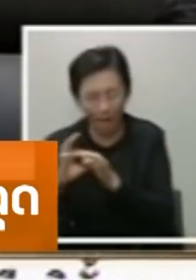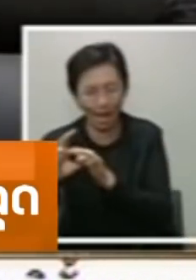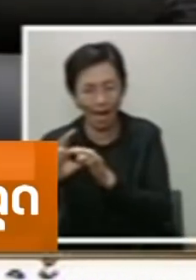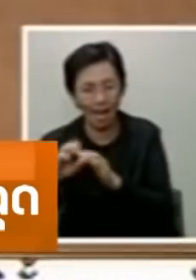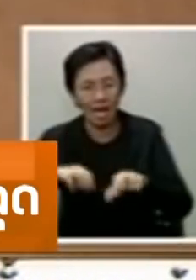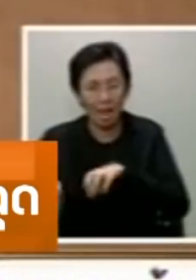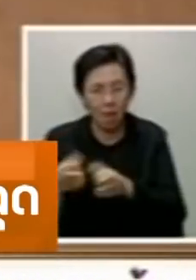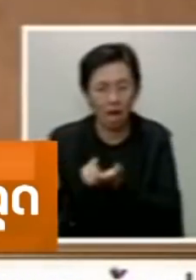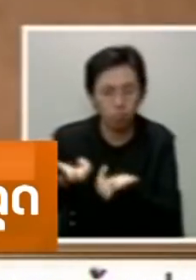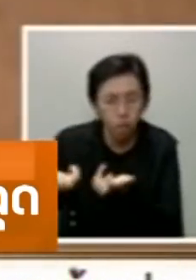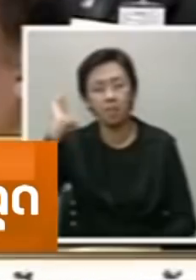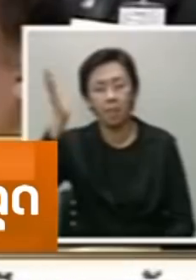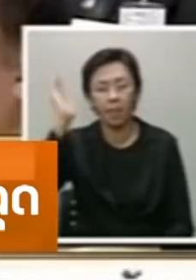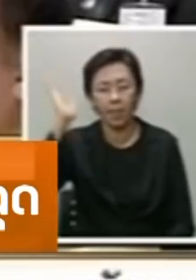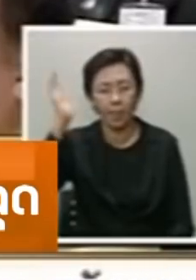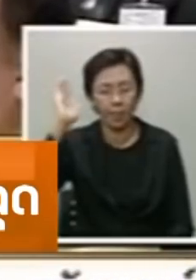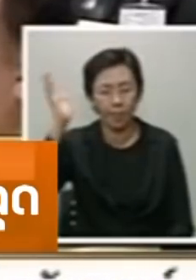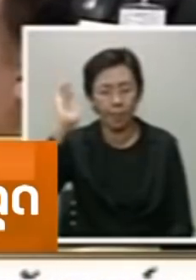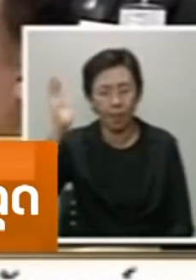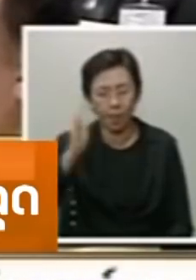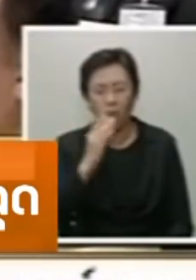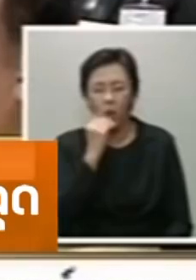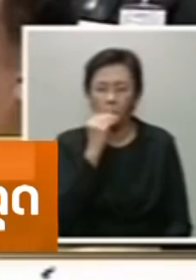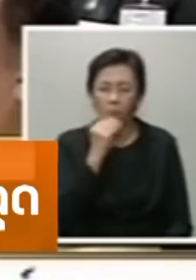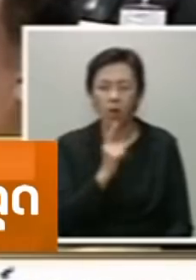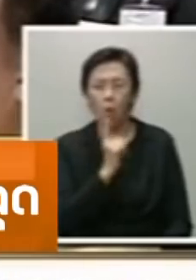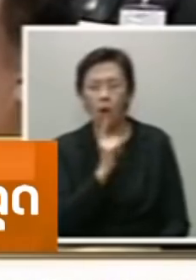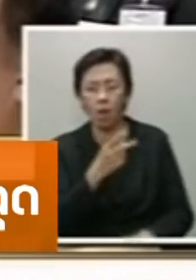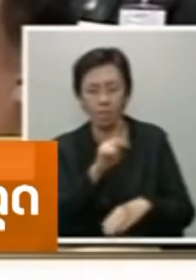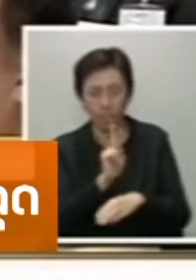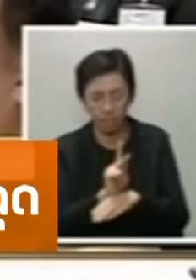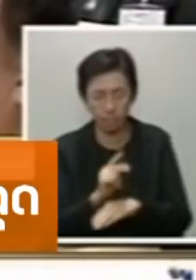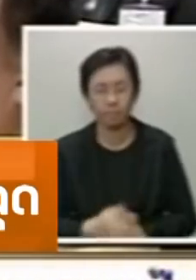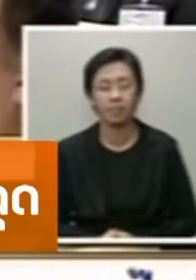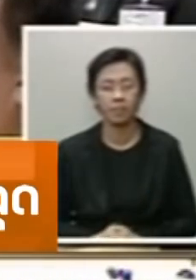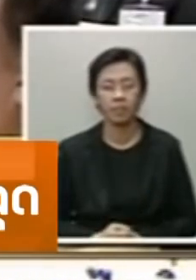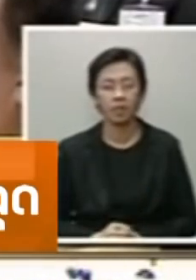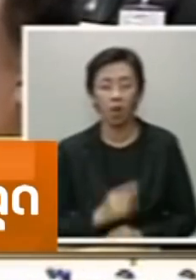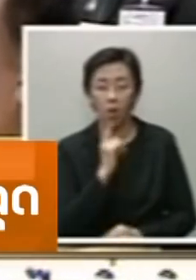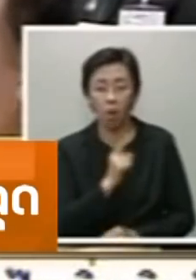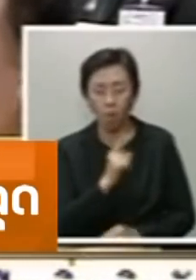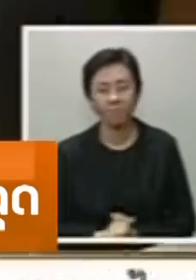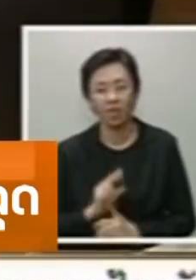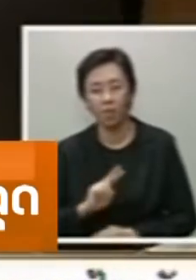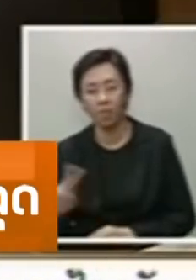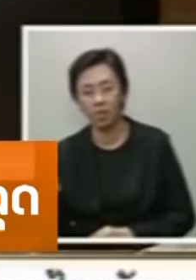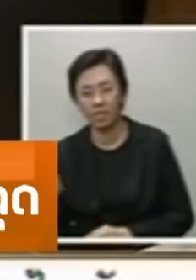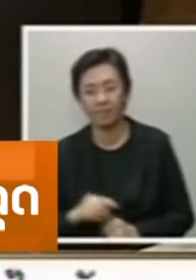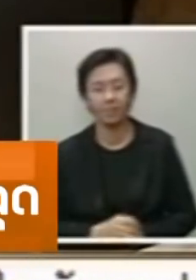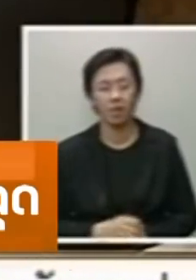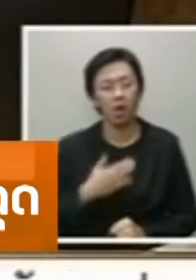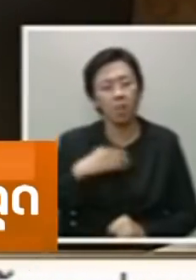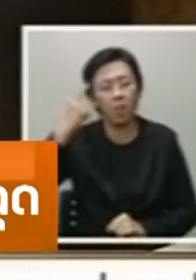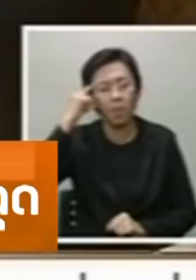คือการเมืองในพรรคร่วมรัฐบาลเองก็จะดีไม่ต้องพูดแล้วพอจะอยู่ทำเศรษฐกิจพังขนาดไหนนะครับเราต้องมีคนคนนี้เป็นหัวหน้าทีมสะกิดต่ออย่างมาจนถึงปี